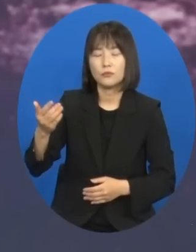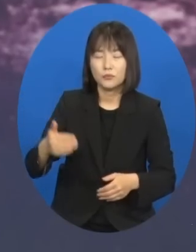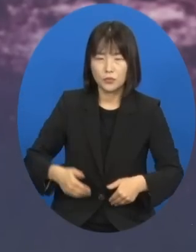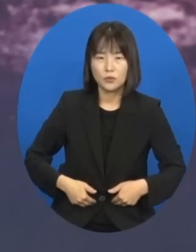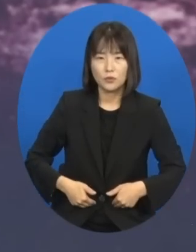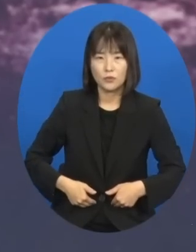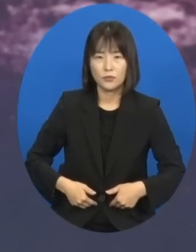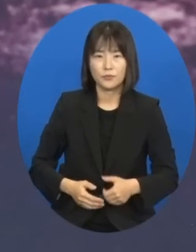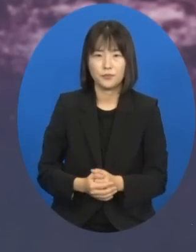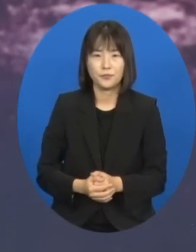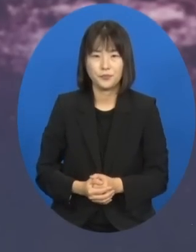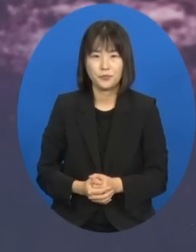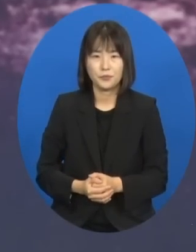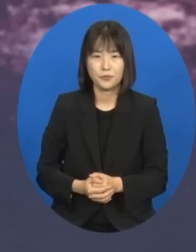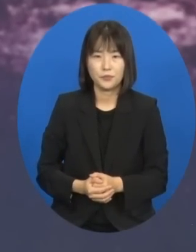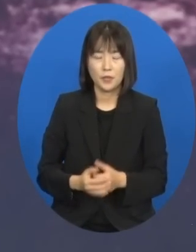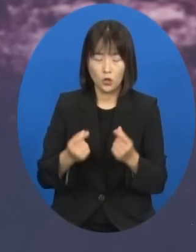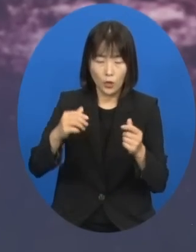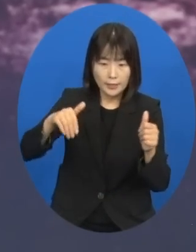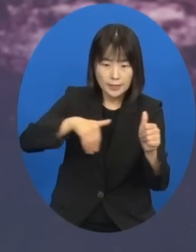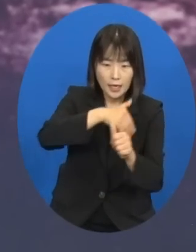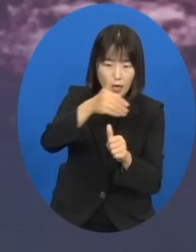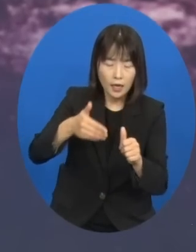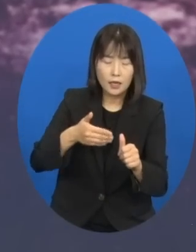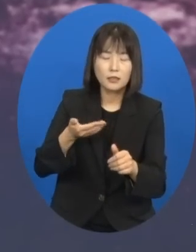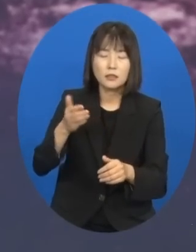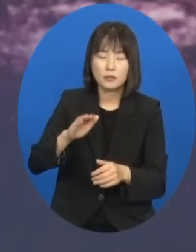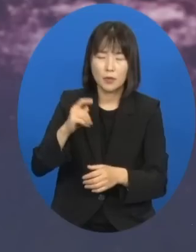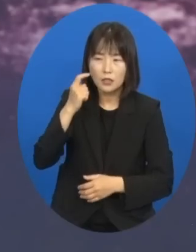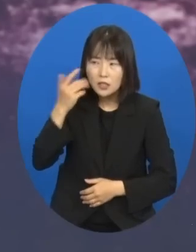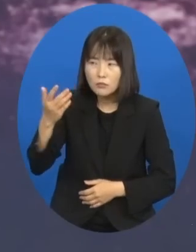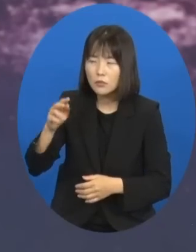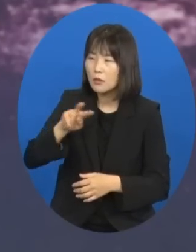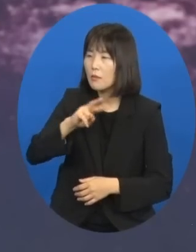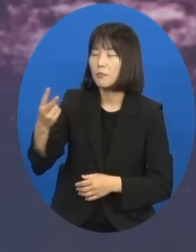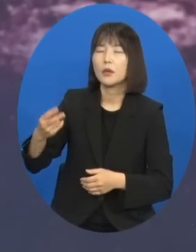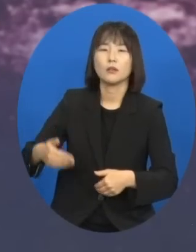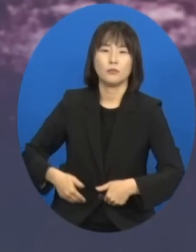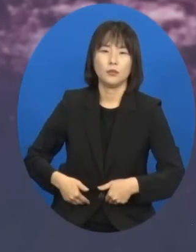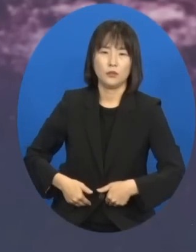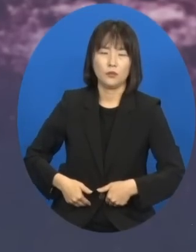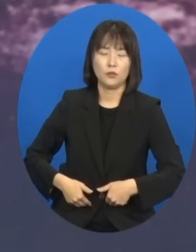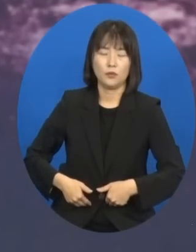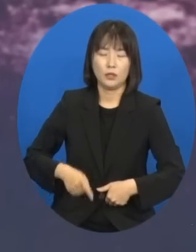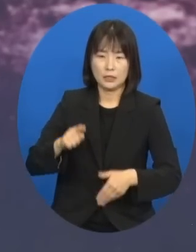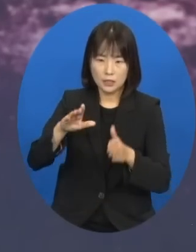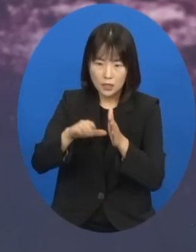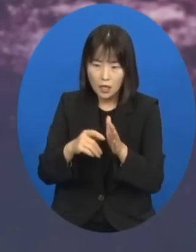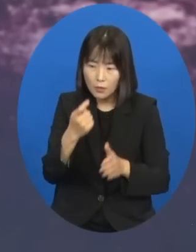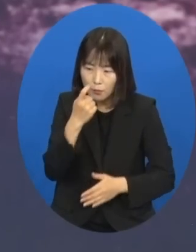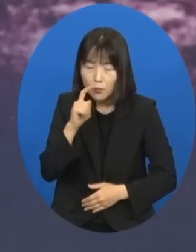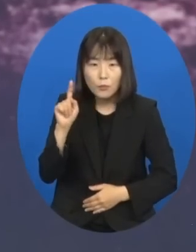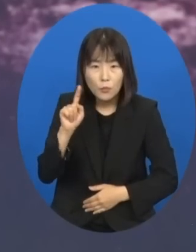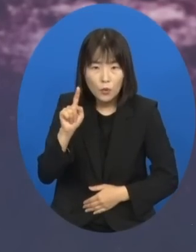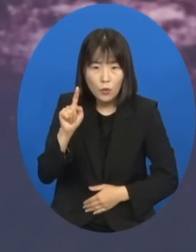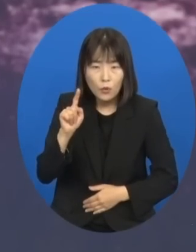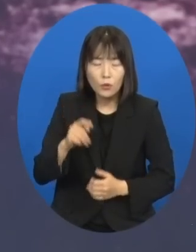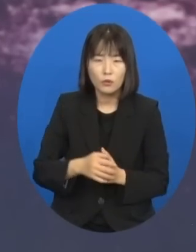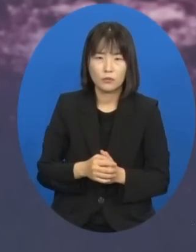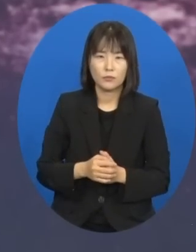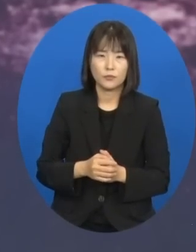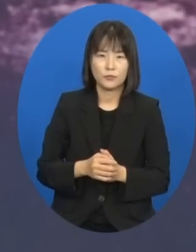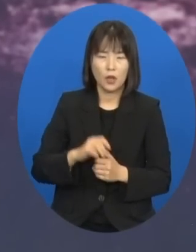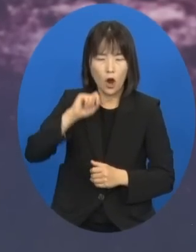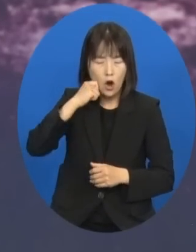똑같은 흉년을 맞이해도 이렇게 반응이 달라지는 거예요. 제가 그때 배운 것이 무엇이었냐면 어떻게 하면 흉년을 피할까가 아니라